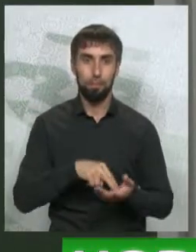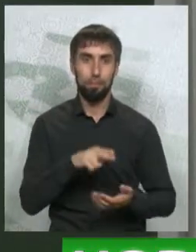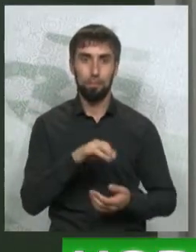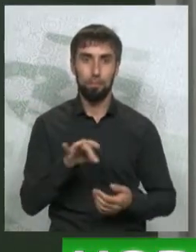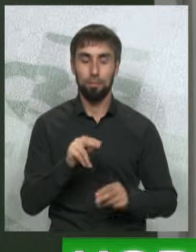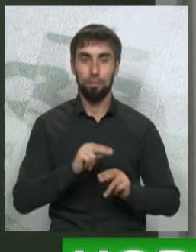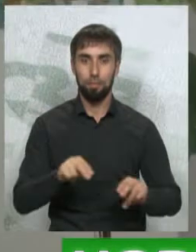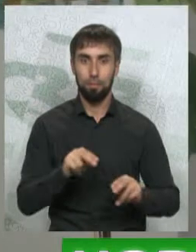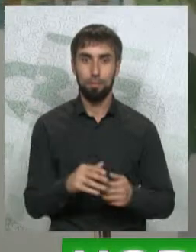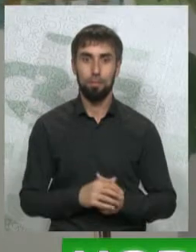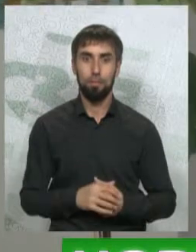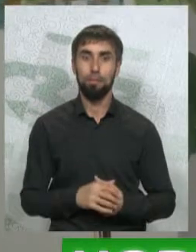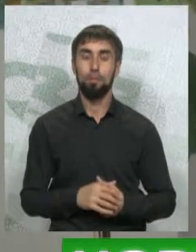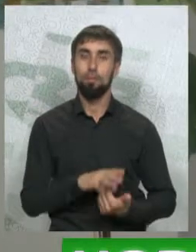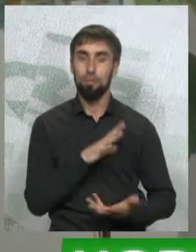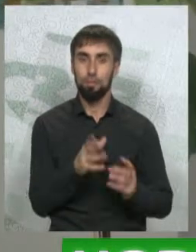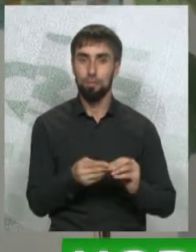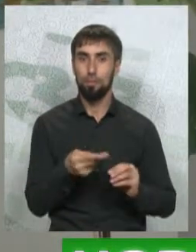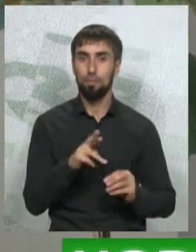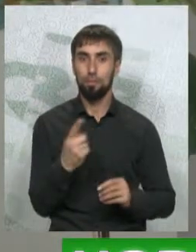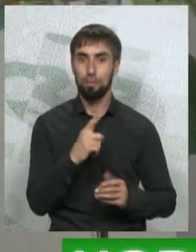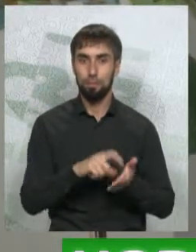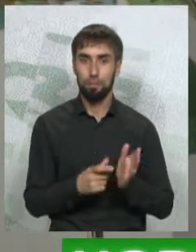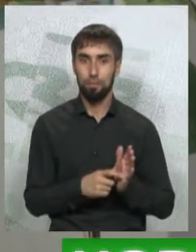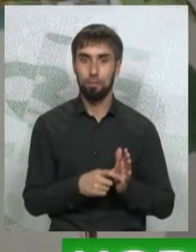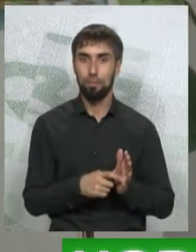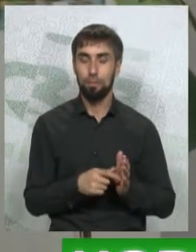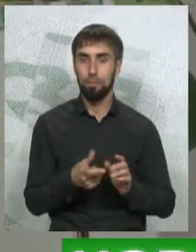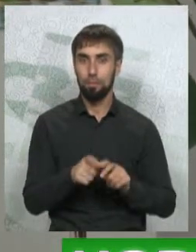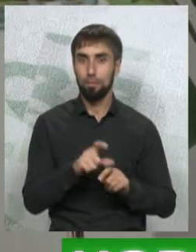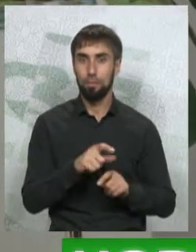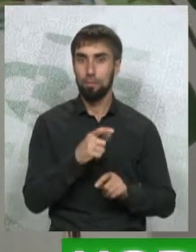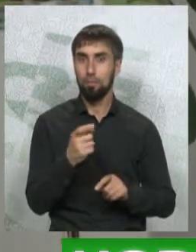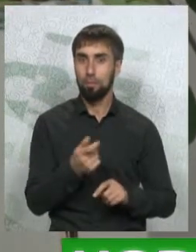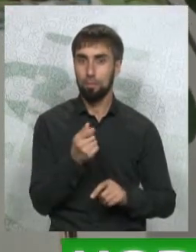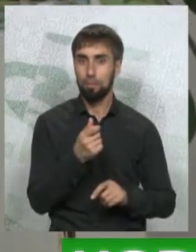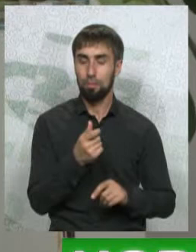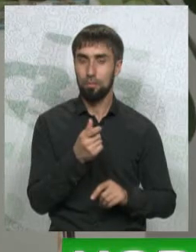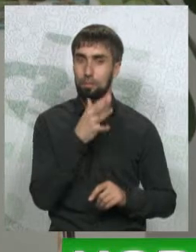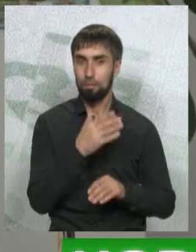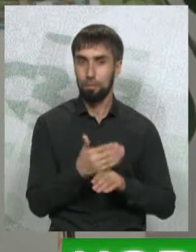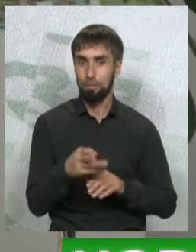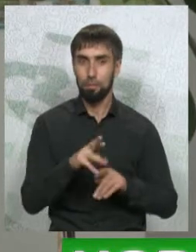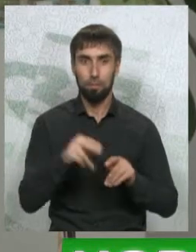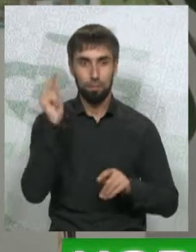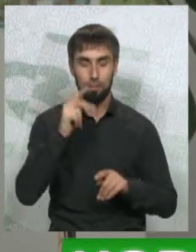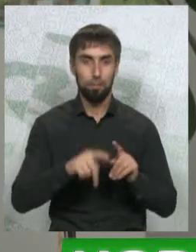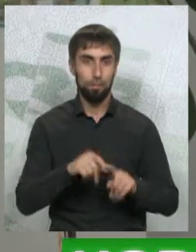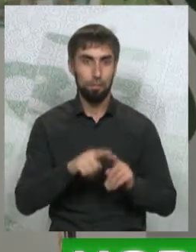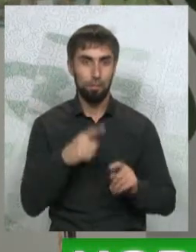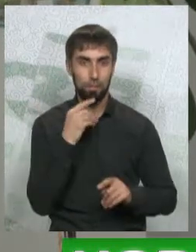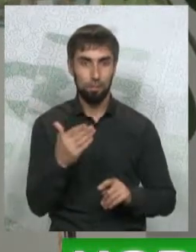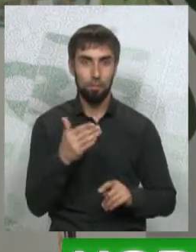перед педагогами. Вообще для первых классов отводится очень мало часов для изучения родного языка и чтения по родному